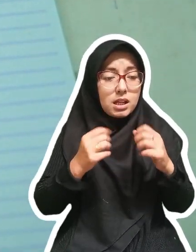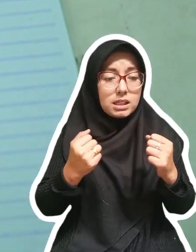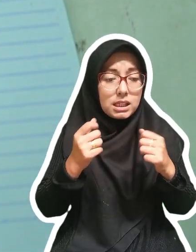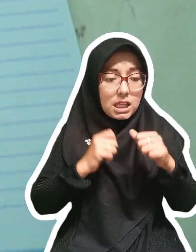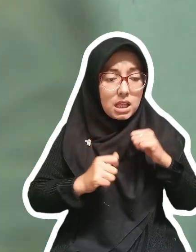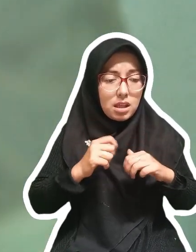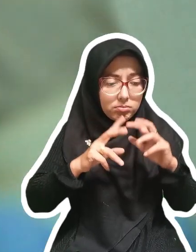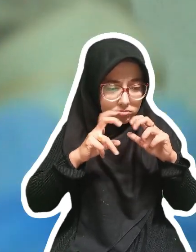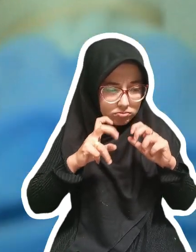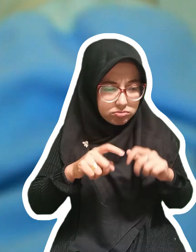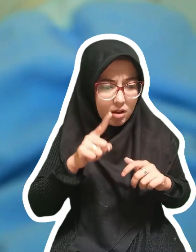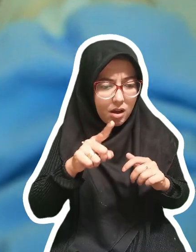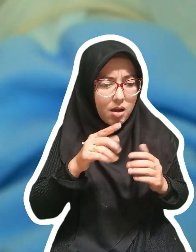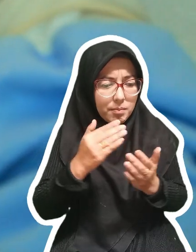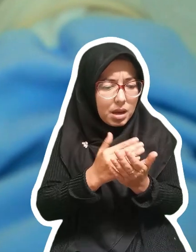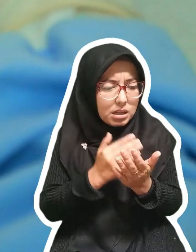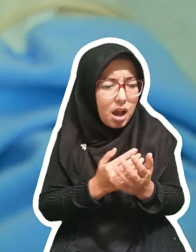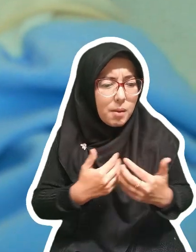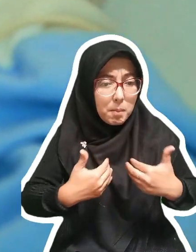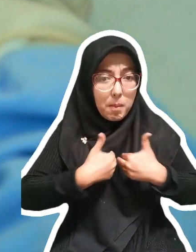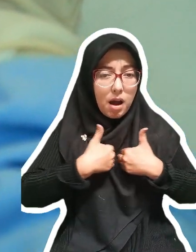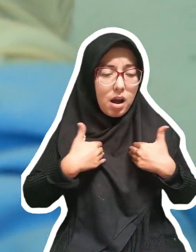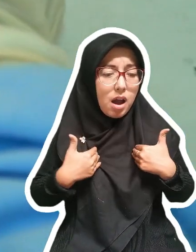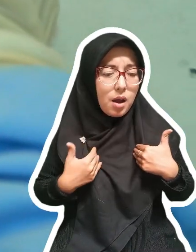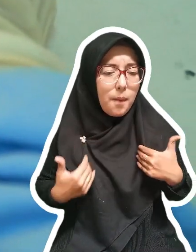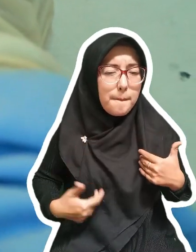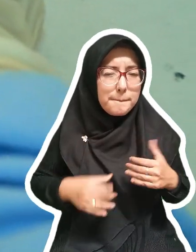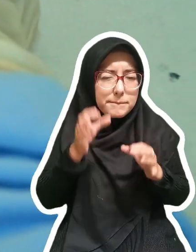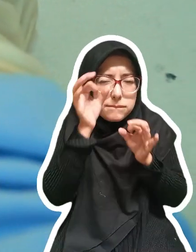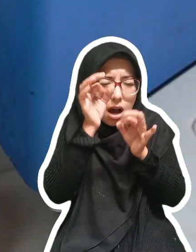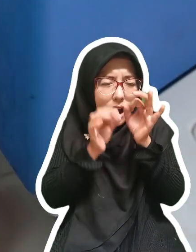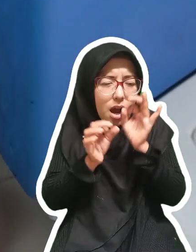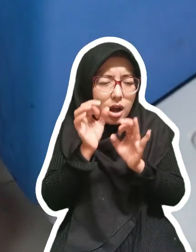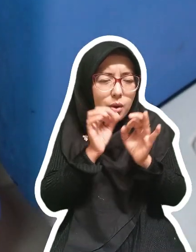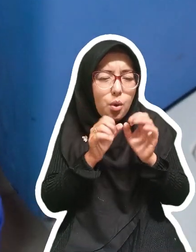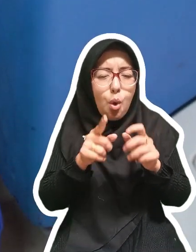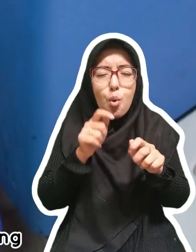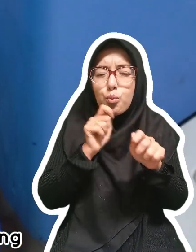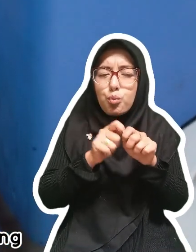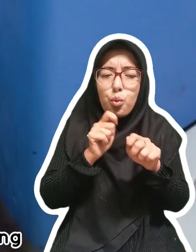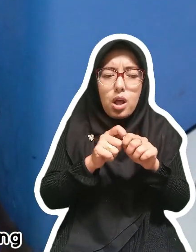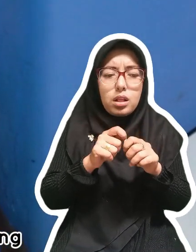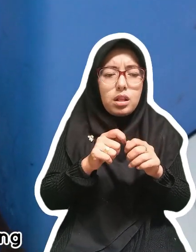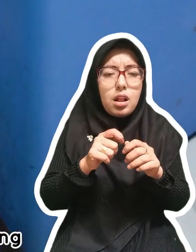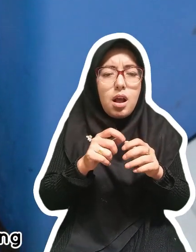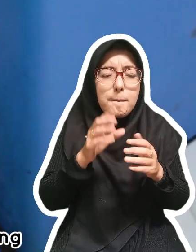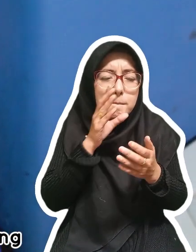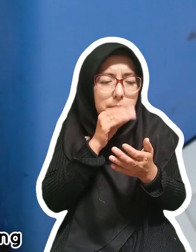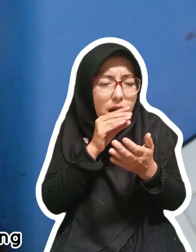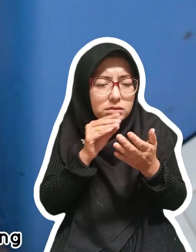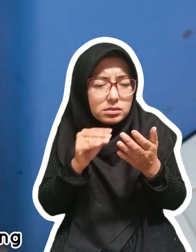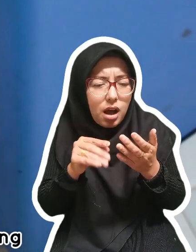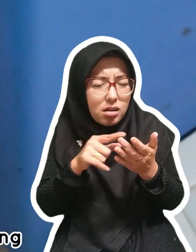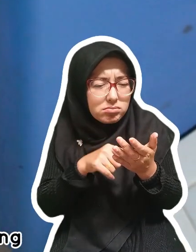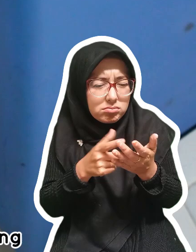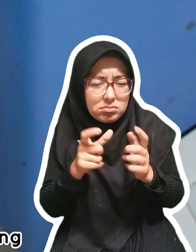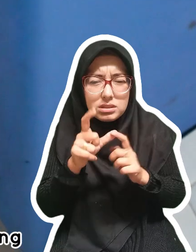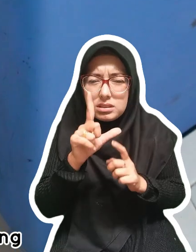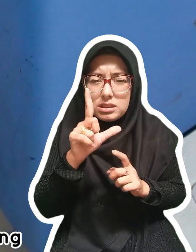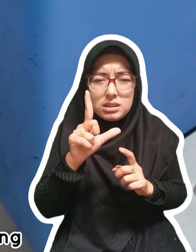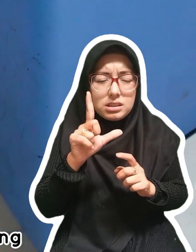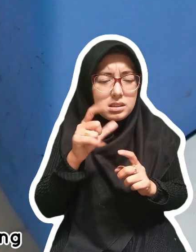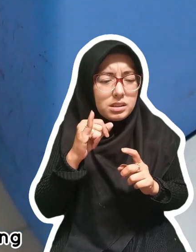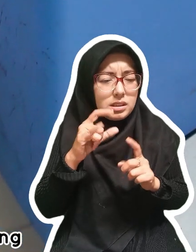Kegiatan diagnosa di laboratorium ini meliputi bedah bangkai atau makropatologi atau nekropsi, pembuatan dan pembacaan